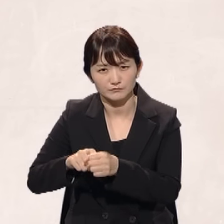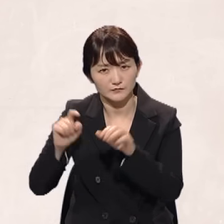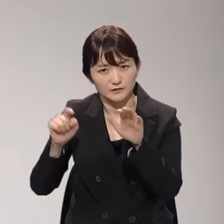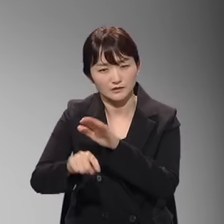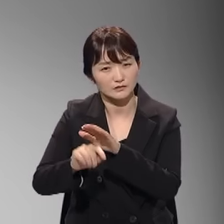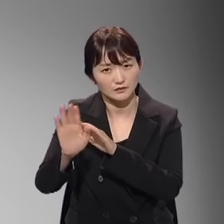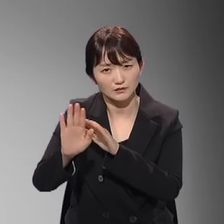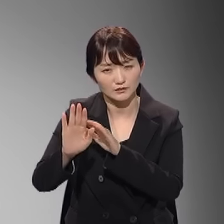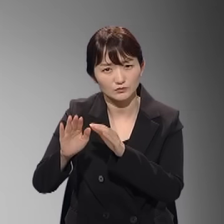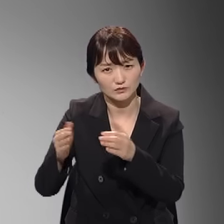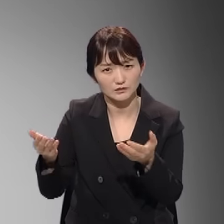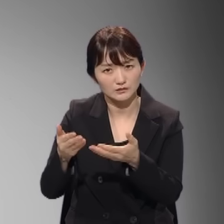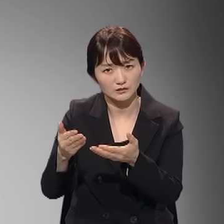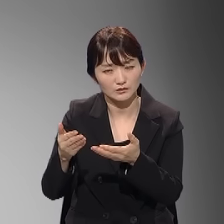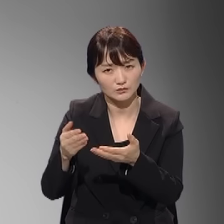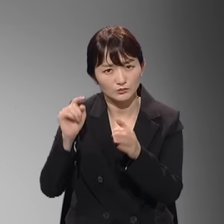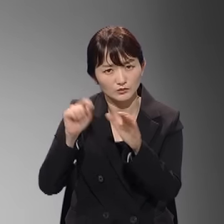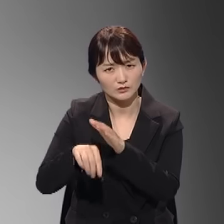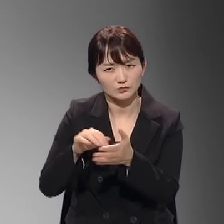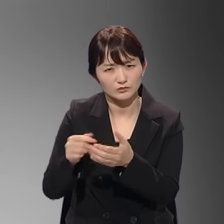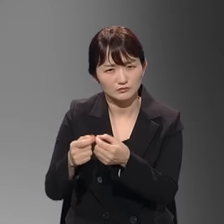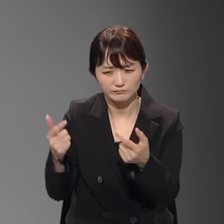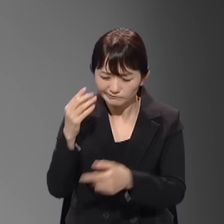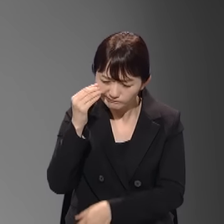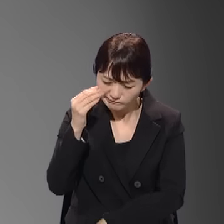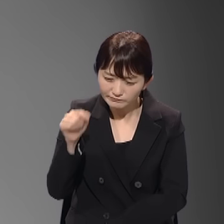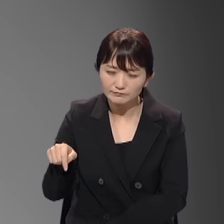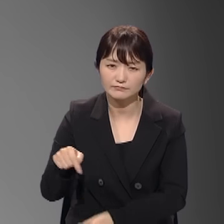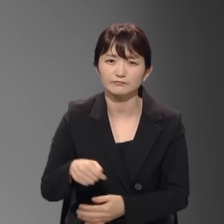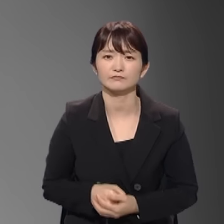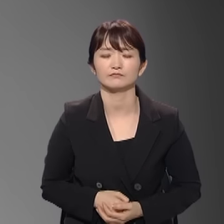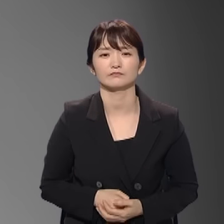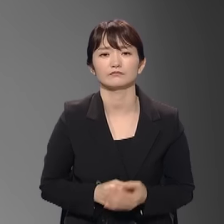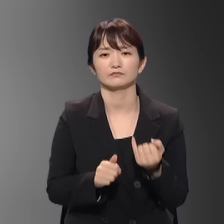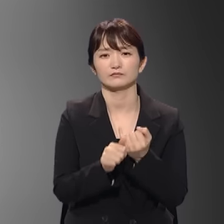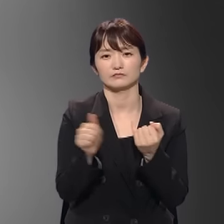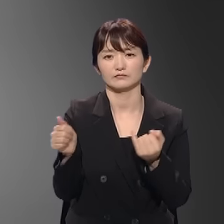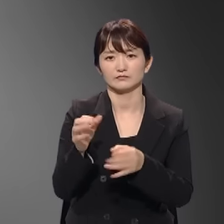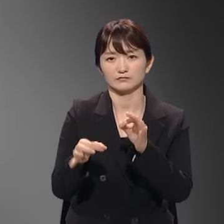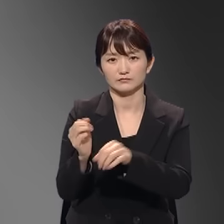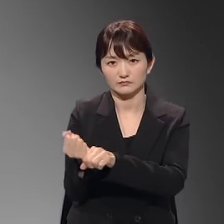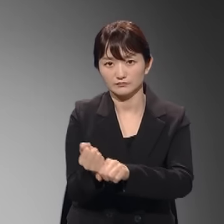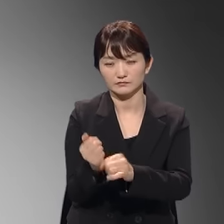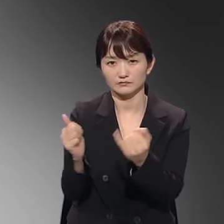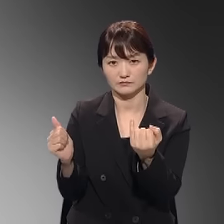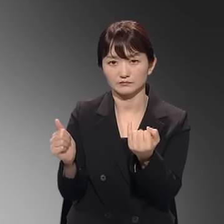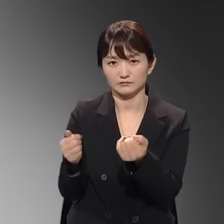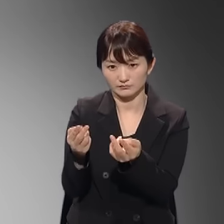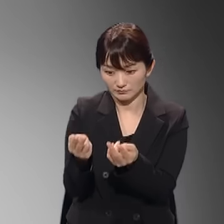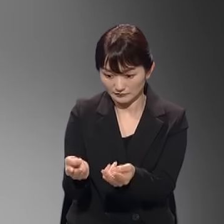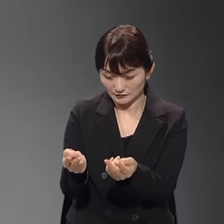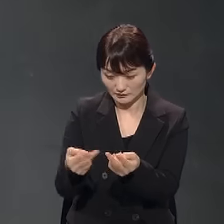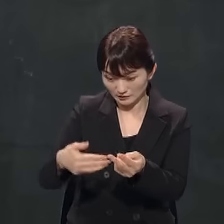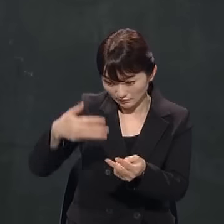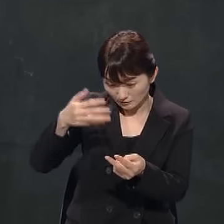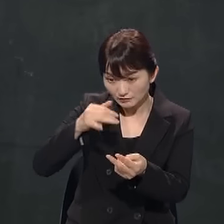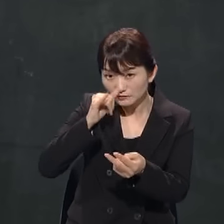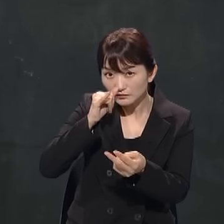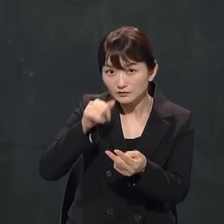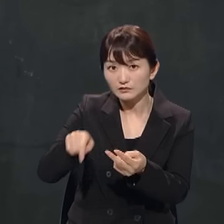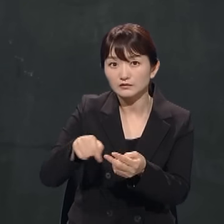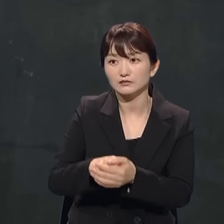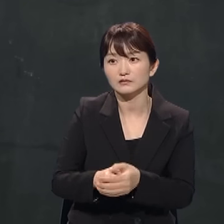출장이 계속 늘어나는 등 이상한 점들이 많았다고 합니다. 그러던 와중에 남편과 프로골퍼가 함께 침대에 누워있는 영상이라든지